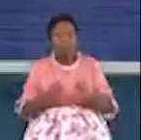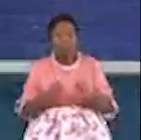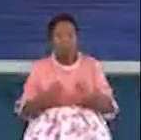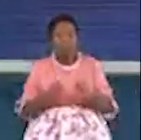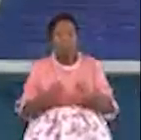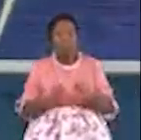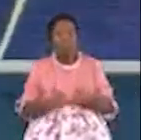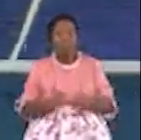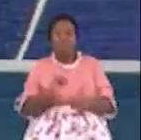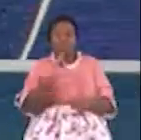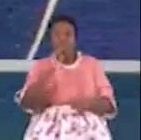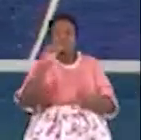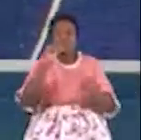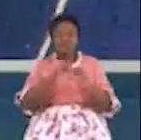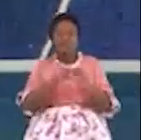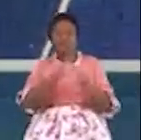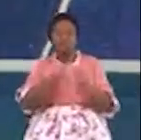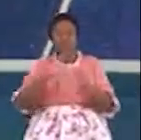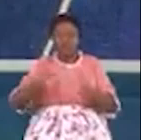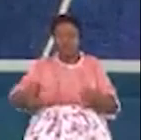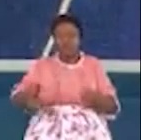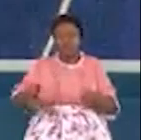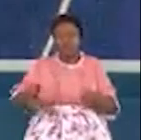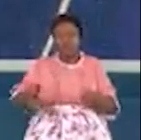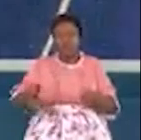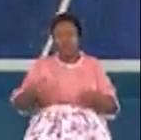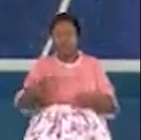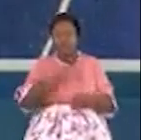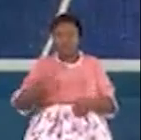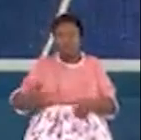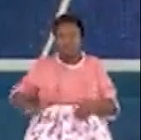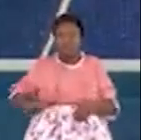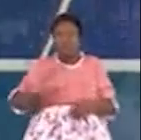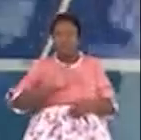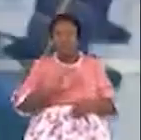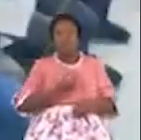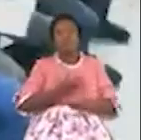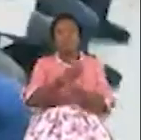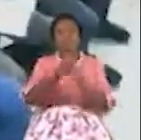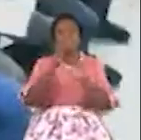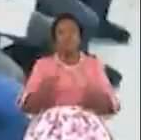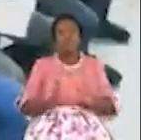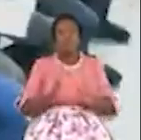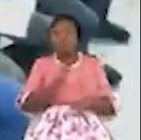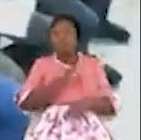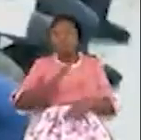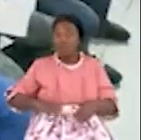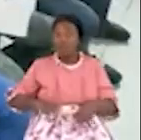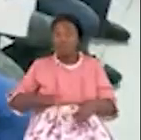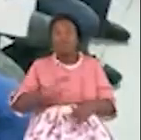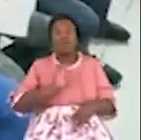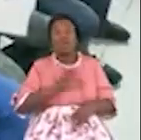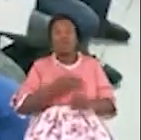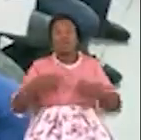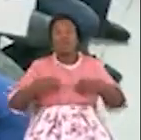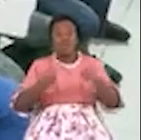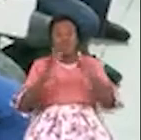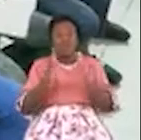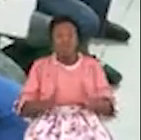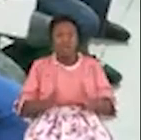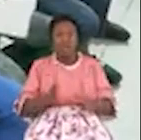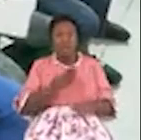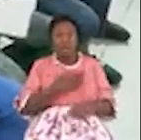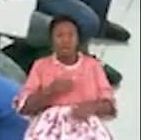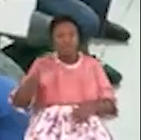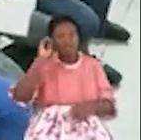Christ. Christ onye nzọpụta anyị. Christ onye na-agwọ anyị ọrịa. N'abalị a,